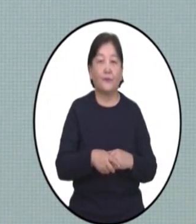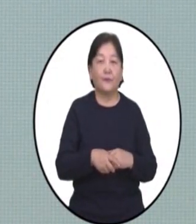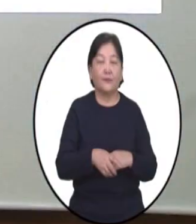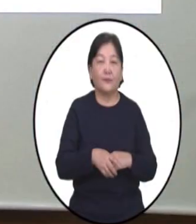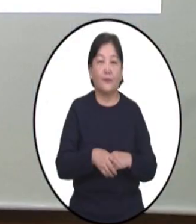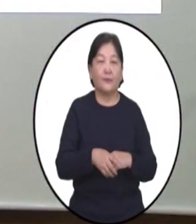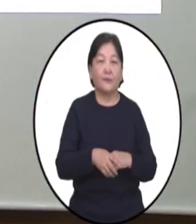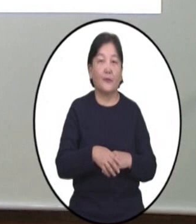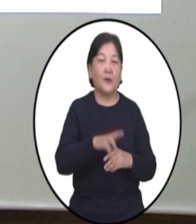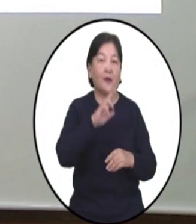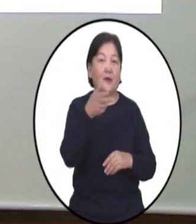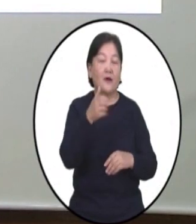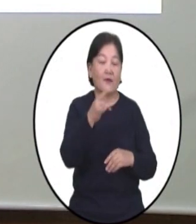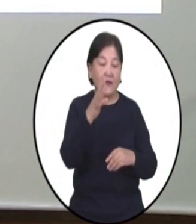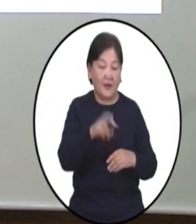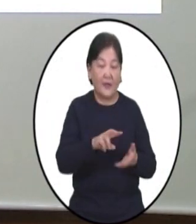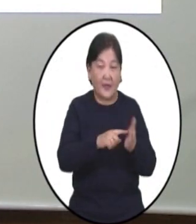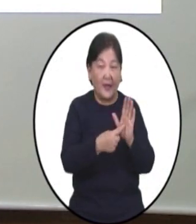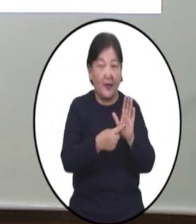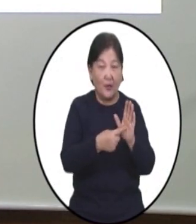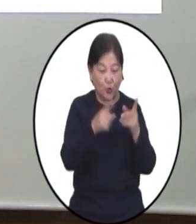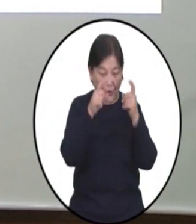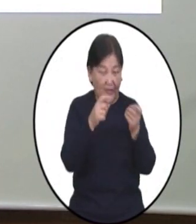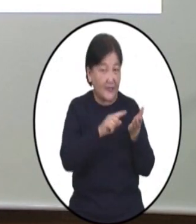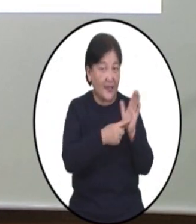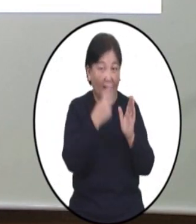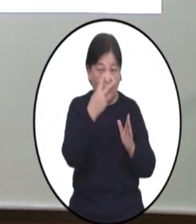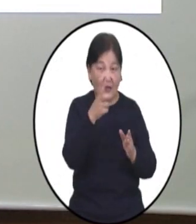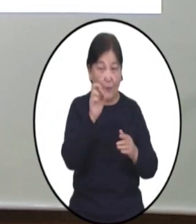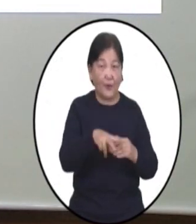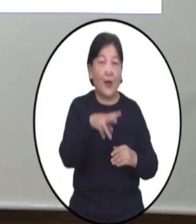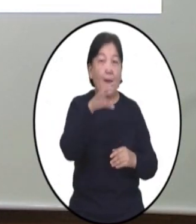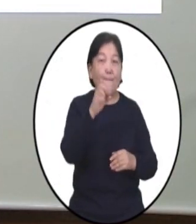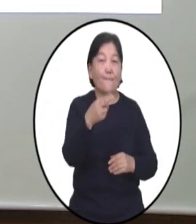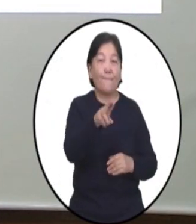үхэр кавертелүүдэд зураг дээрээс харах юм бол, за, медиан буюу